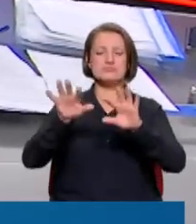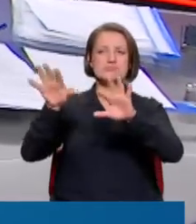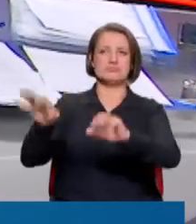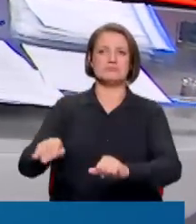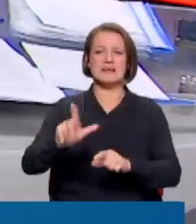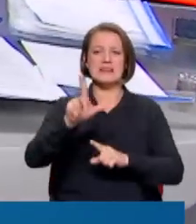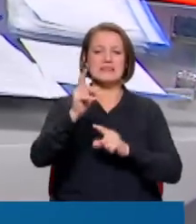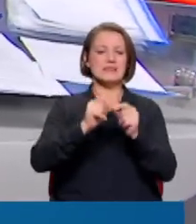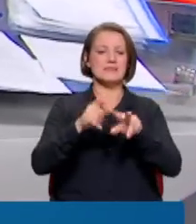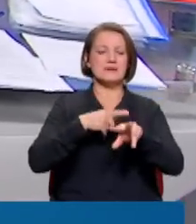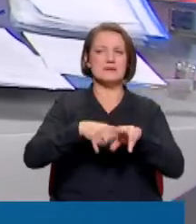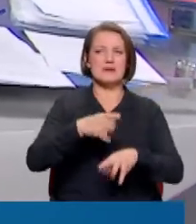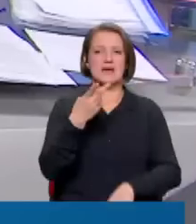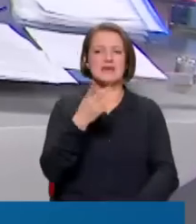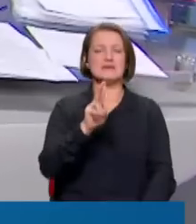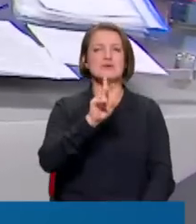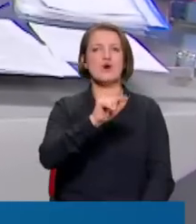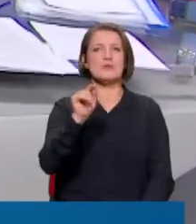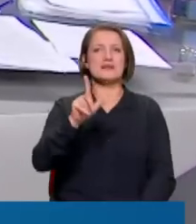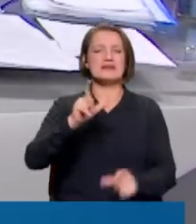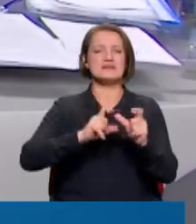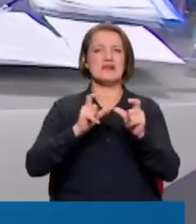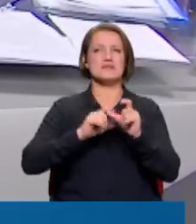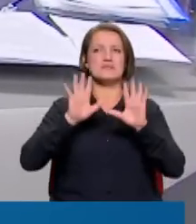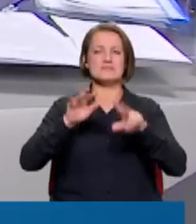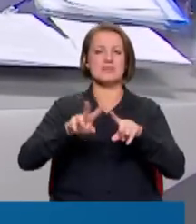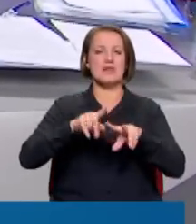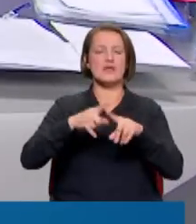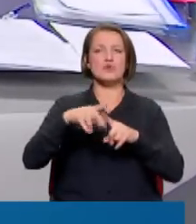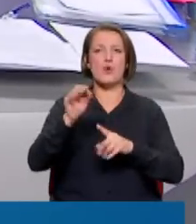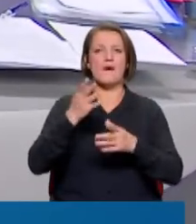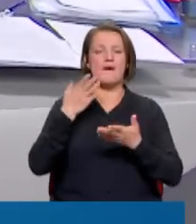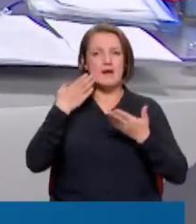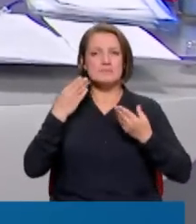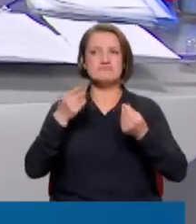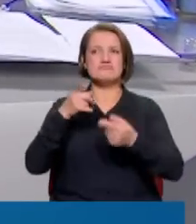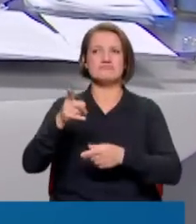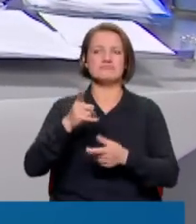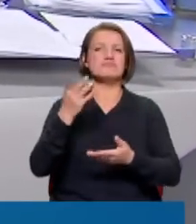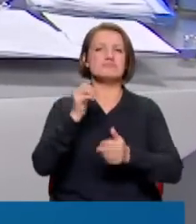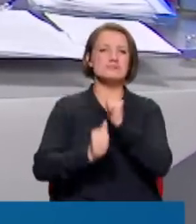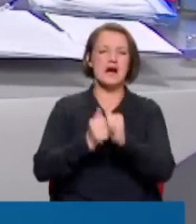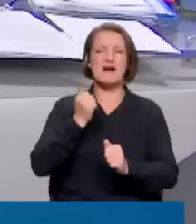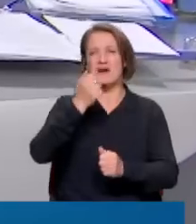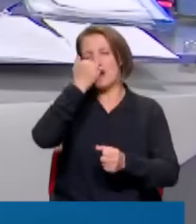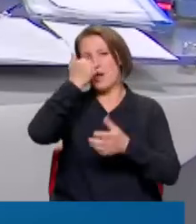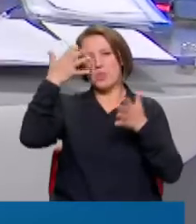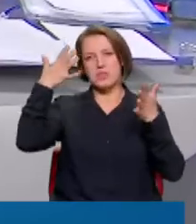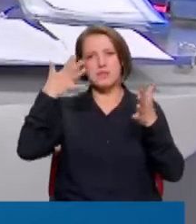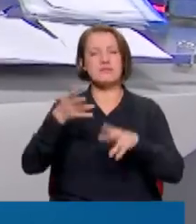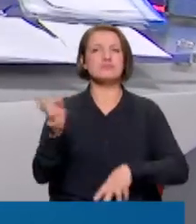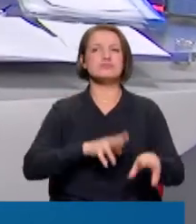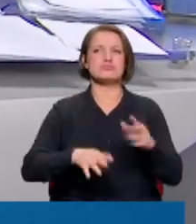Libya 2011'de Saddam linç edildi yardım etti ve yerle bir edildi aşiret kavgası kan gövdeyi